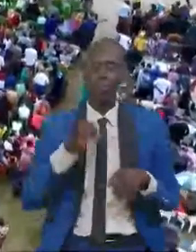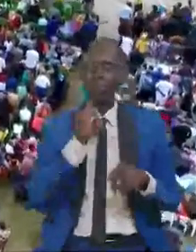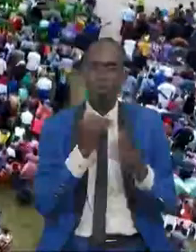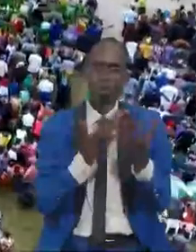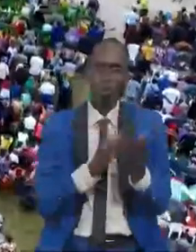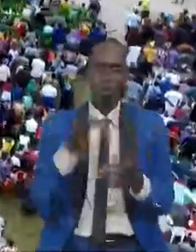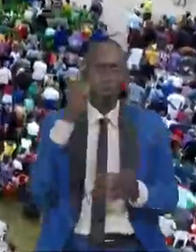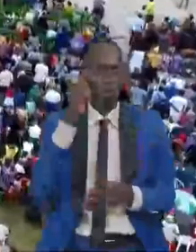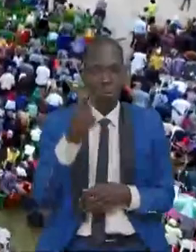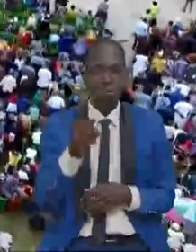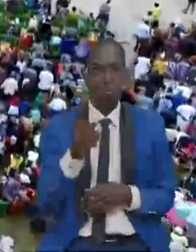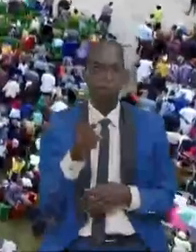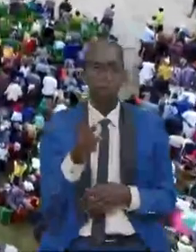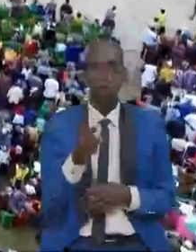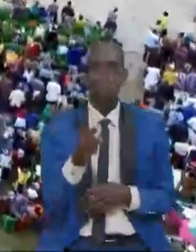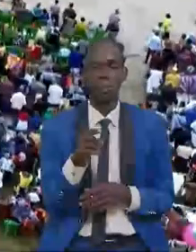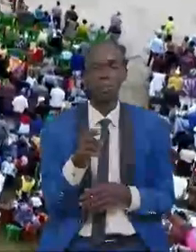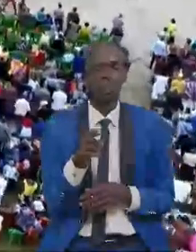Le Seigneur t'attend.